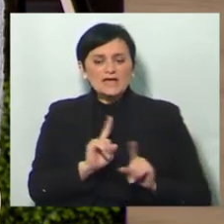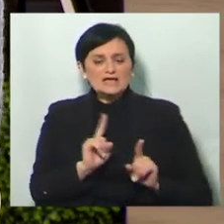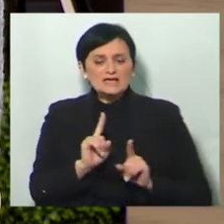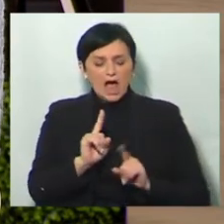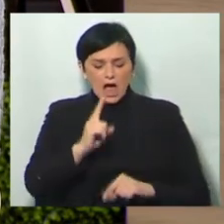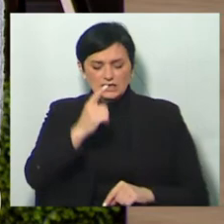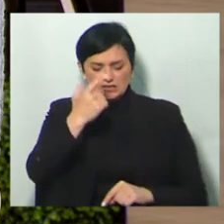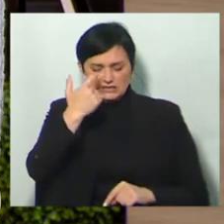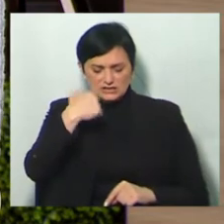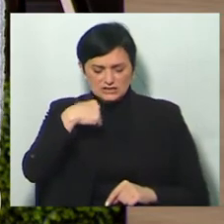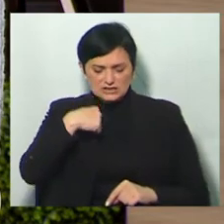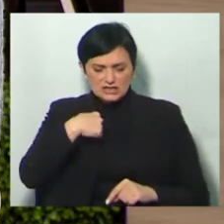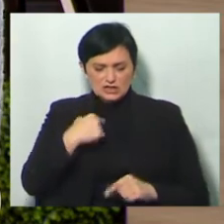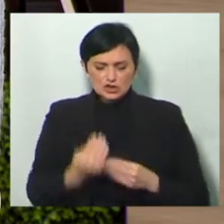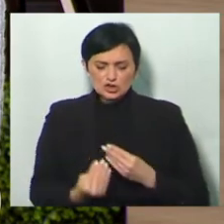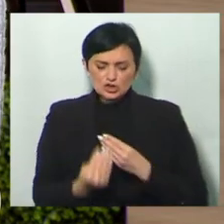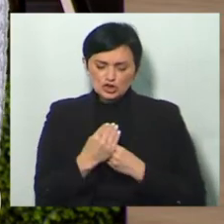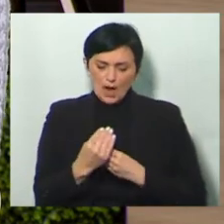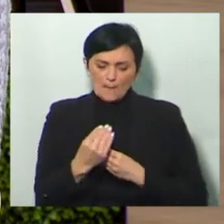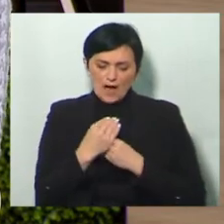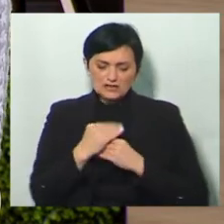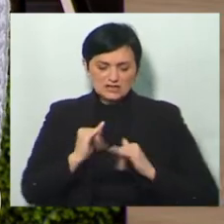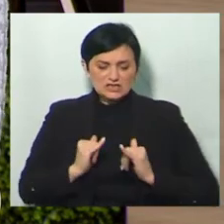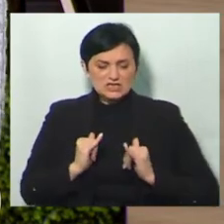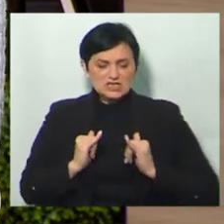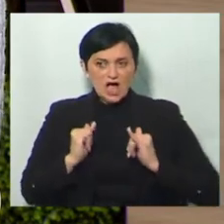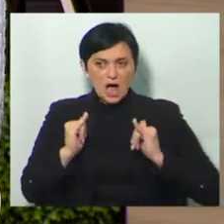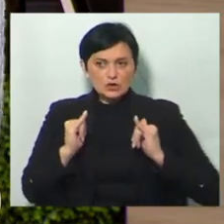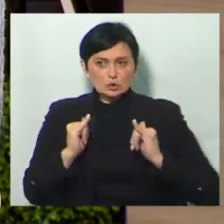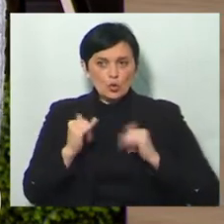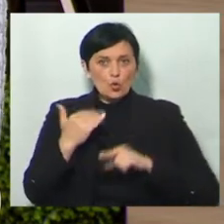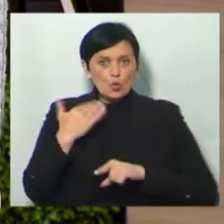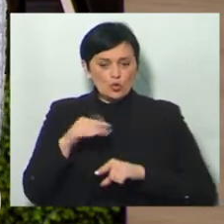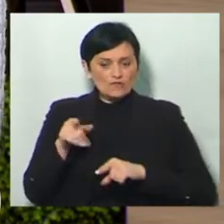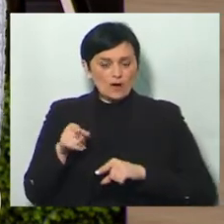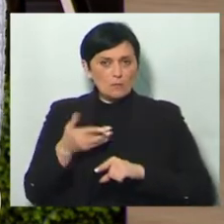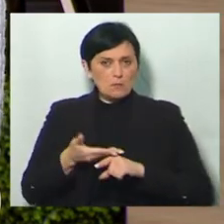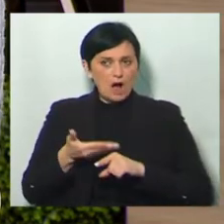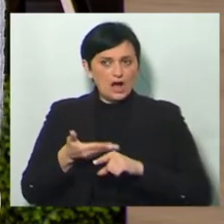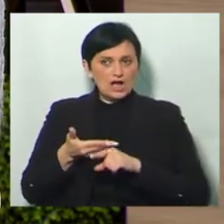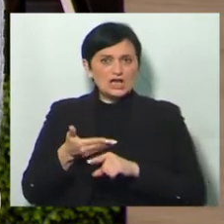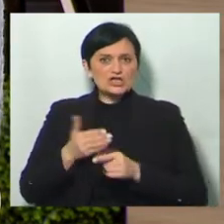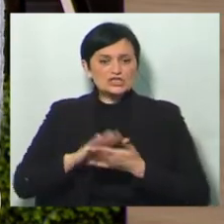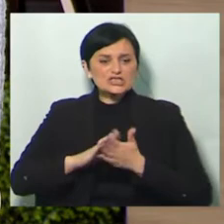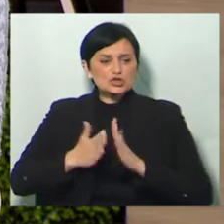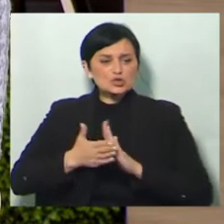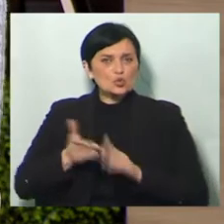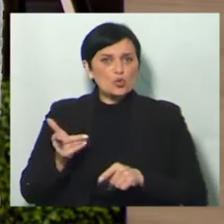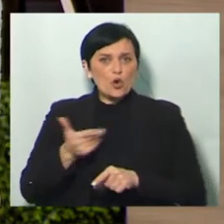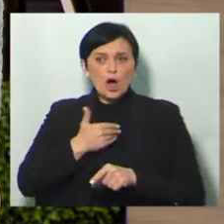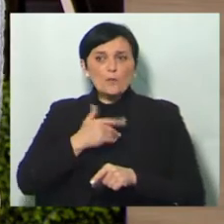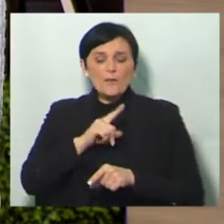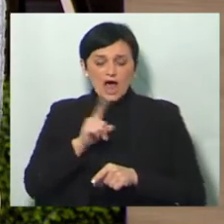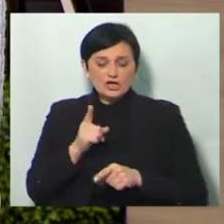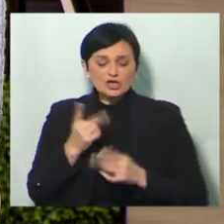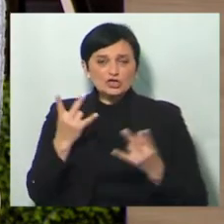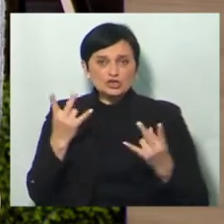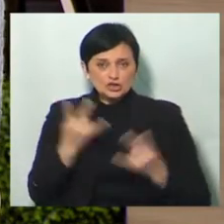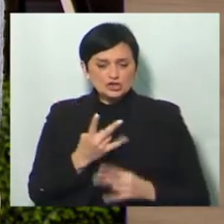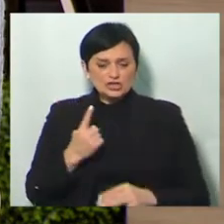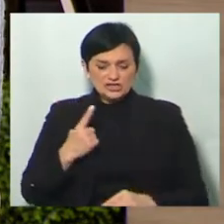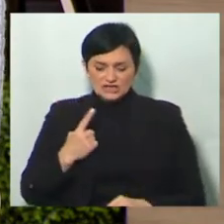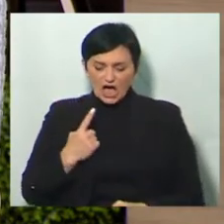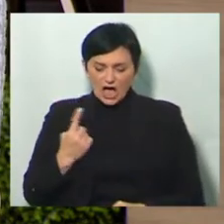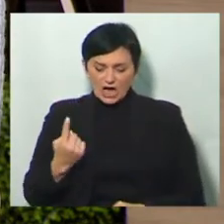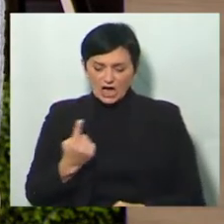გაზრდა, რაღაცის შემატება, მას უკვე არ ძალუც, იქ იყოს, ვთქვათ, რაღაც სიტუაციაში და მას ჭირდება